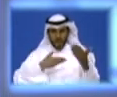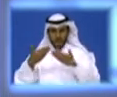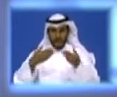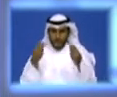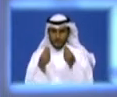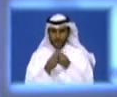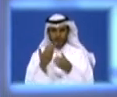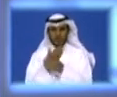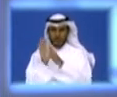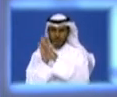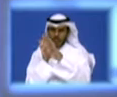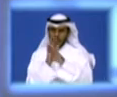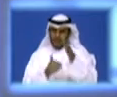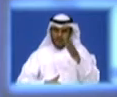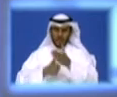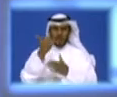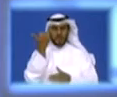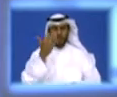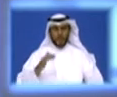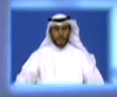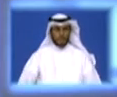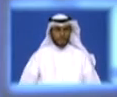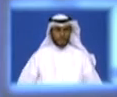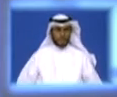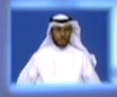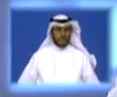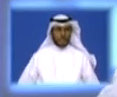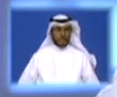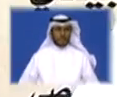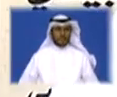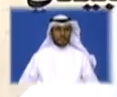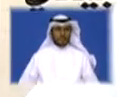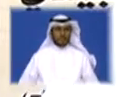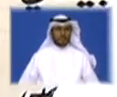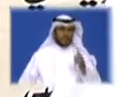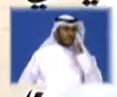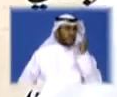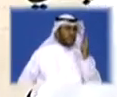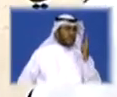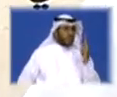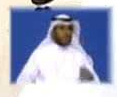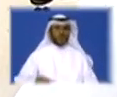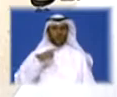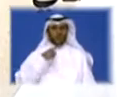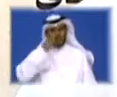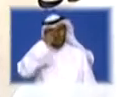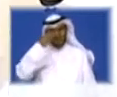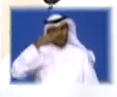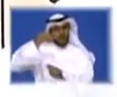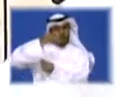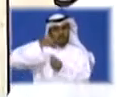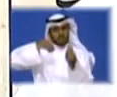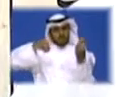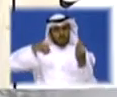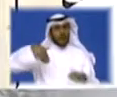تقديم خدمة صحية متميزة للمواطنين. عامة التغييرات واردة في أي مكان، سواء المكاتب الصحية الخارجية